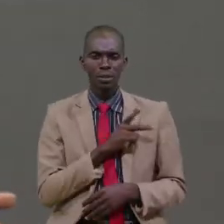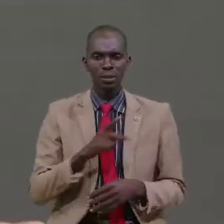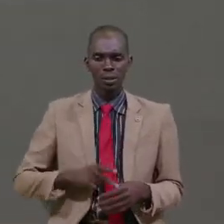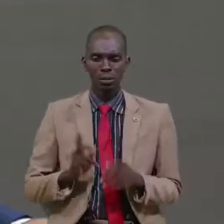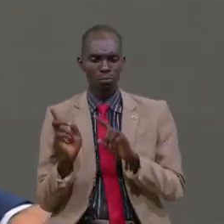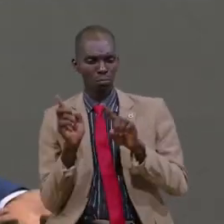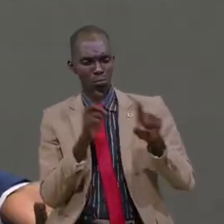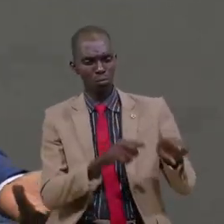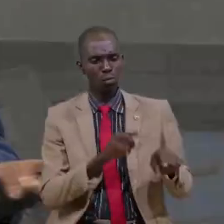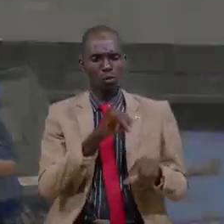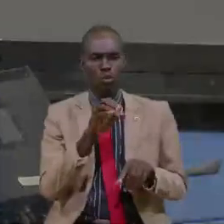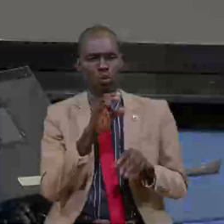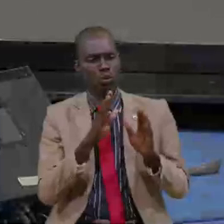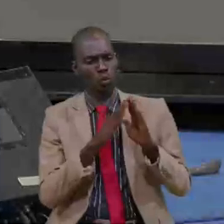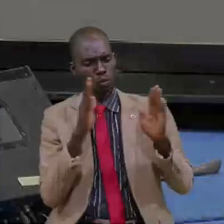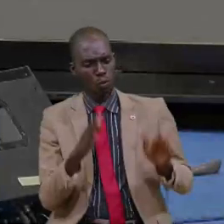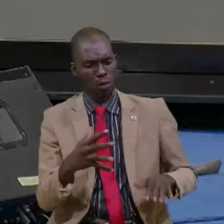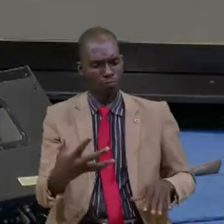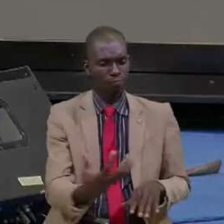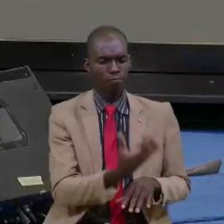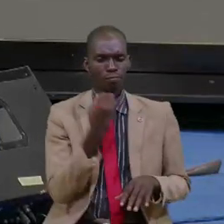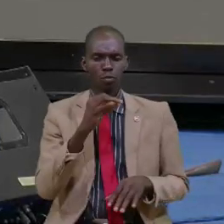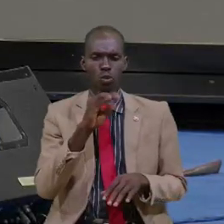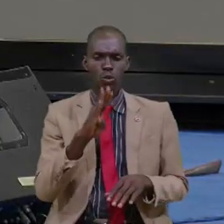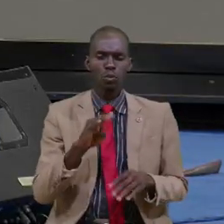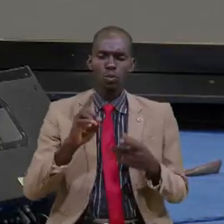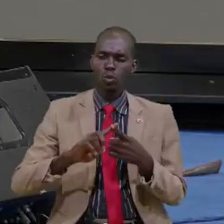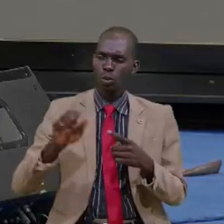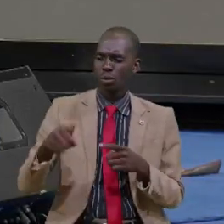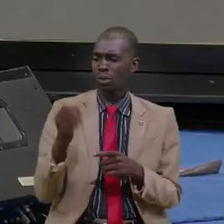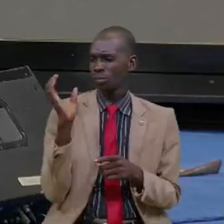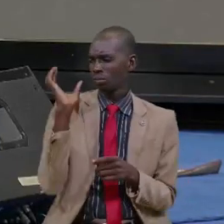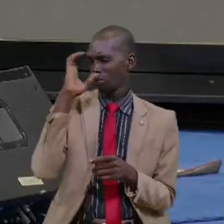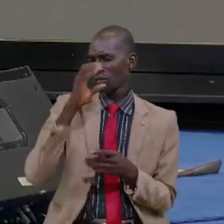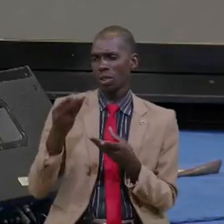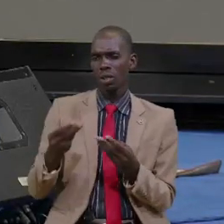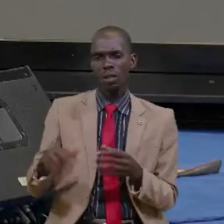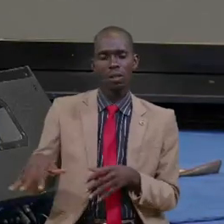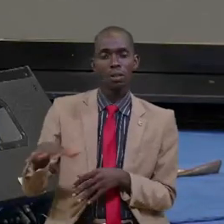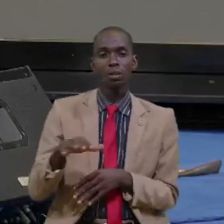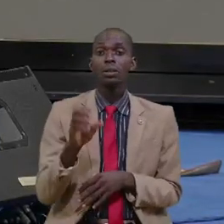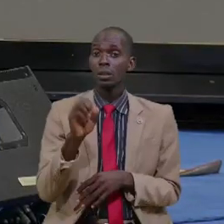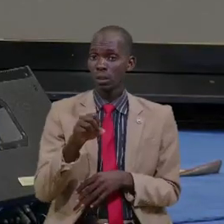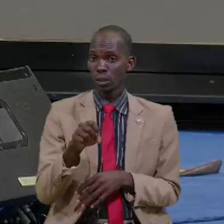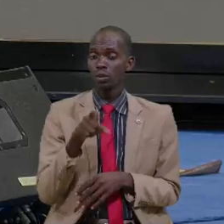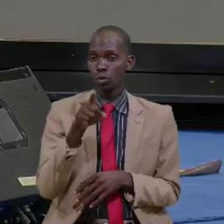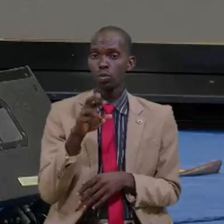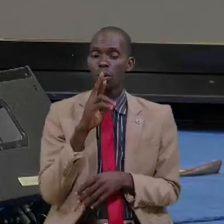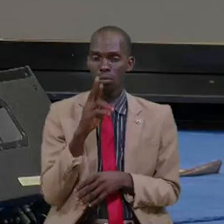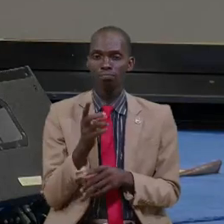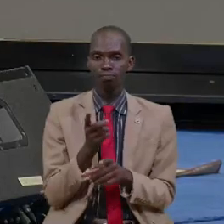est venu dans le foyer de Job et l'a amené dans un pays étranger en captivité. Oui, tu as